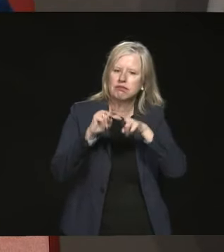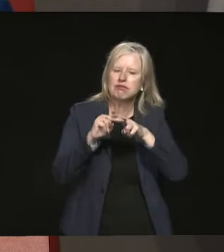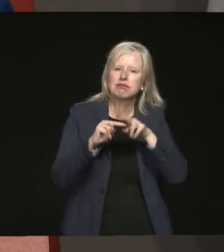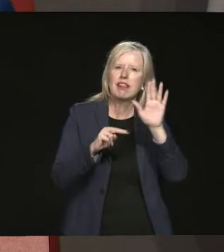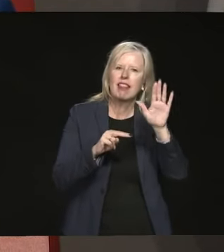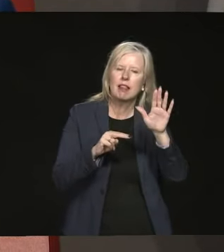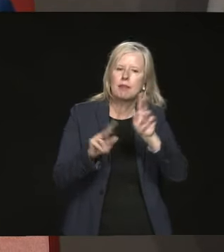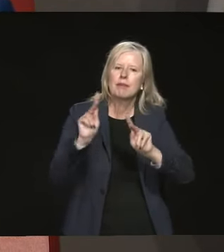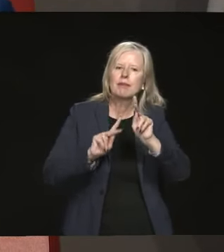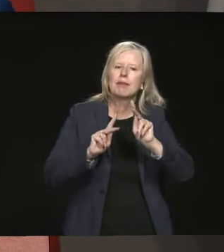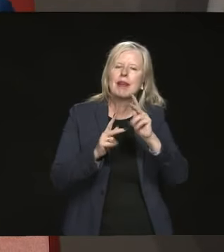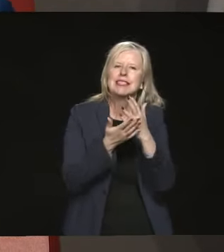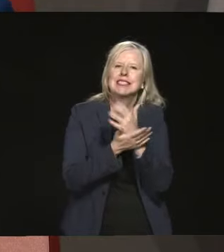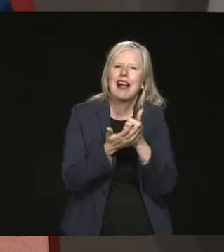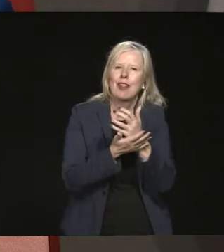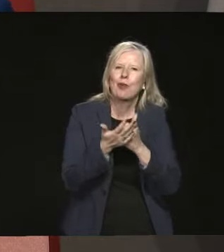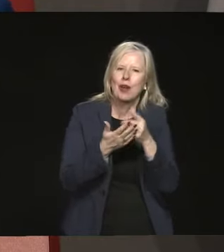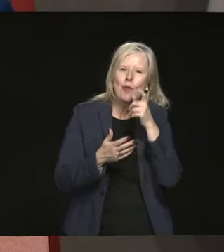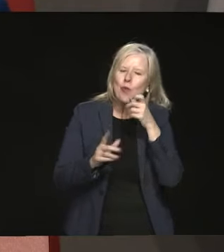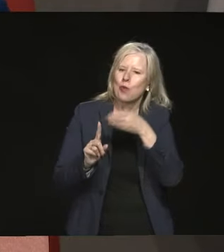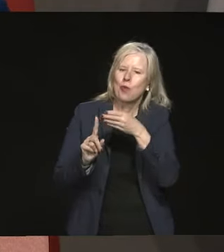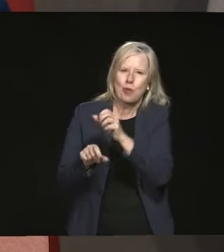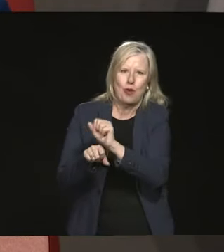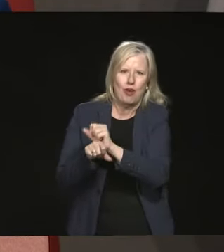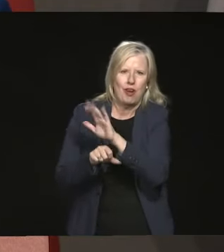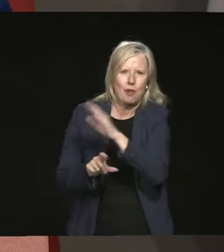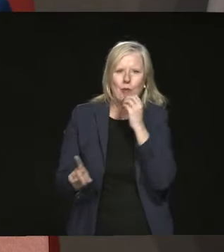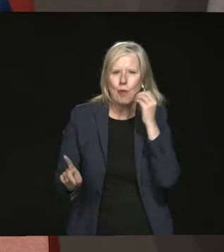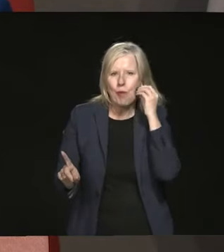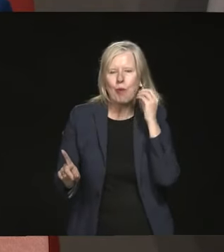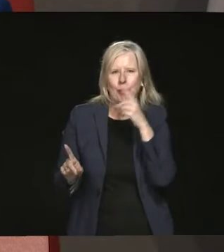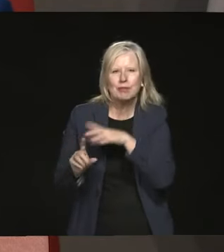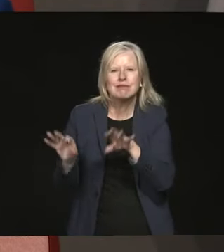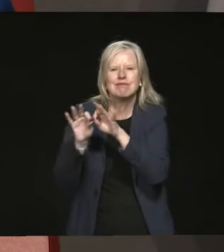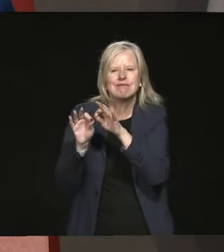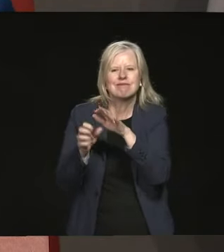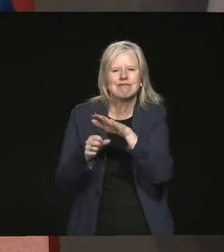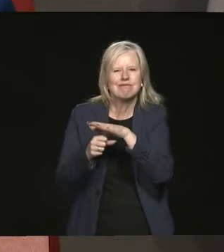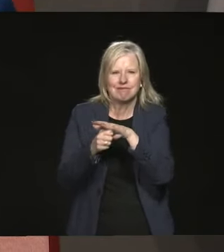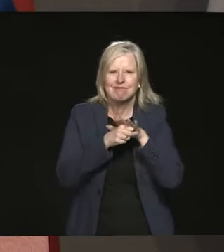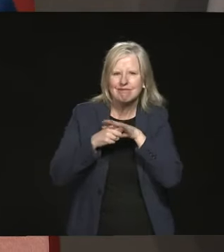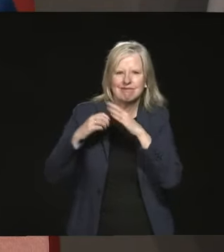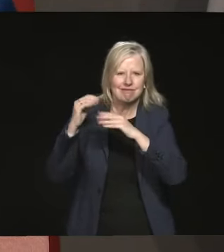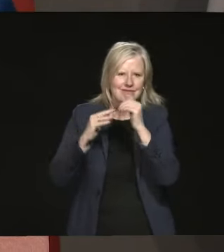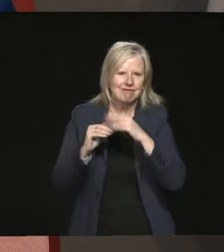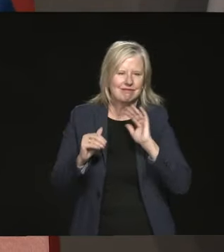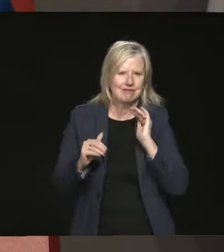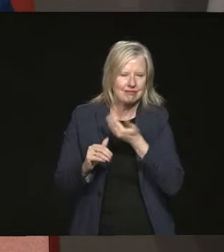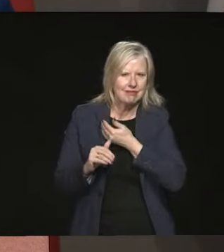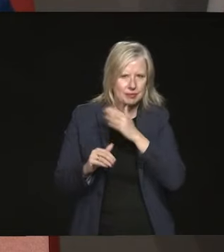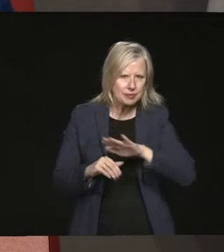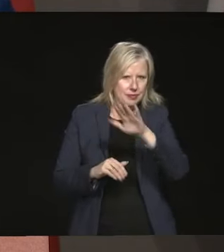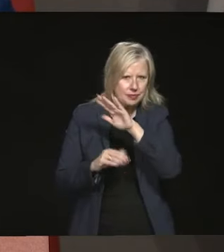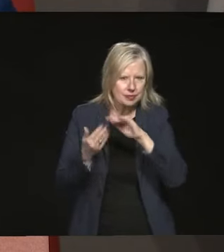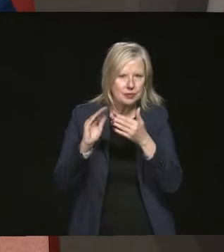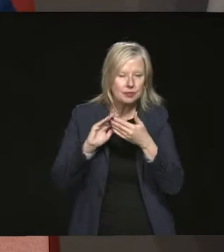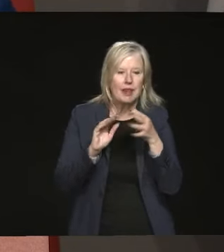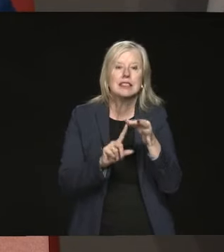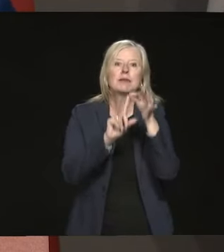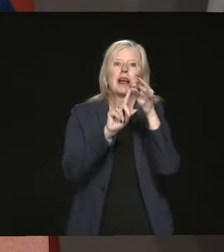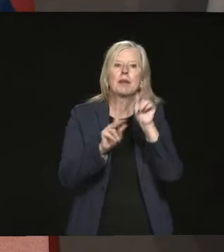les secteurs essentiels de notre société, mais certainement dans les milieux où se retrouvent nos aînés. Donc on sait qu'on veut le faire à